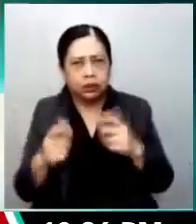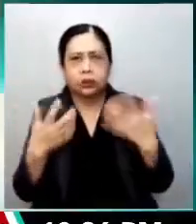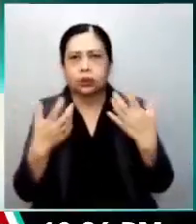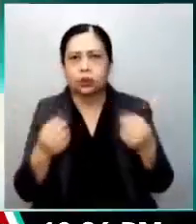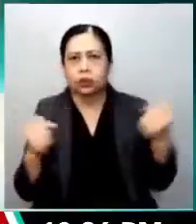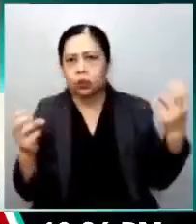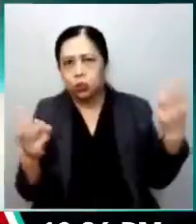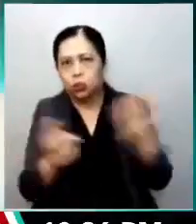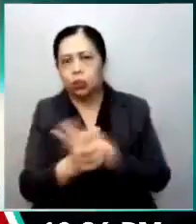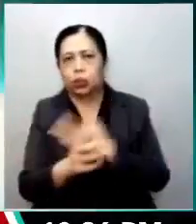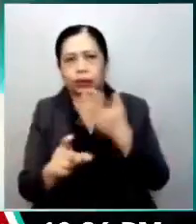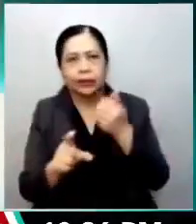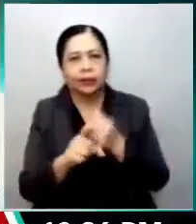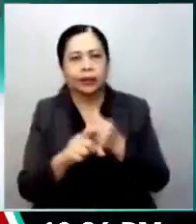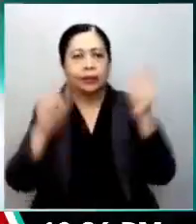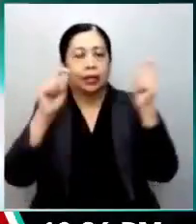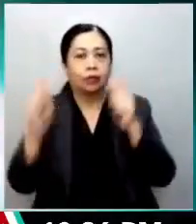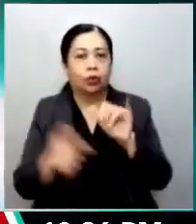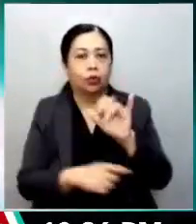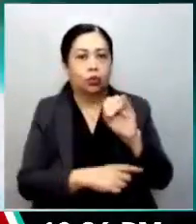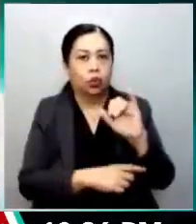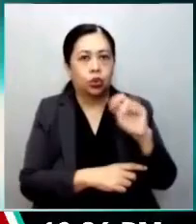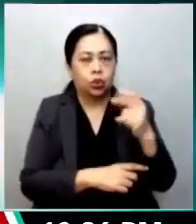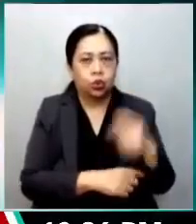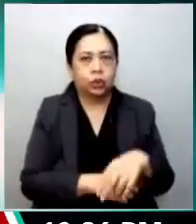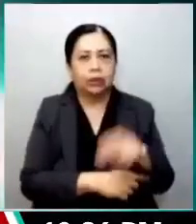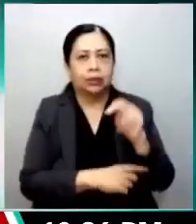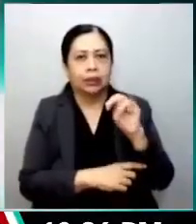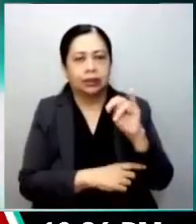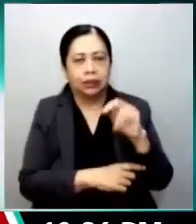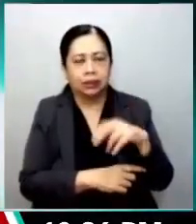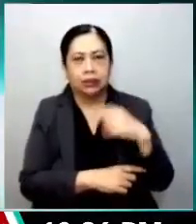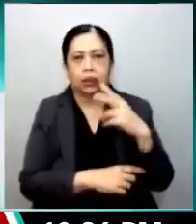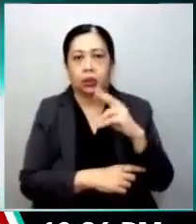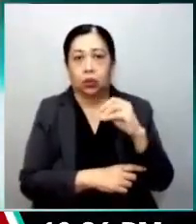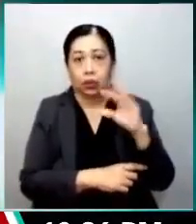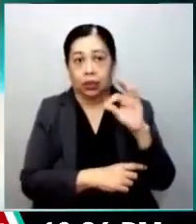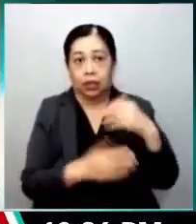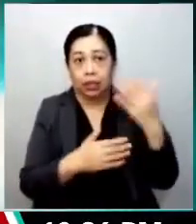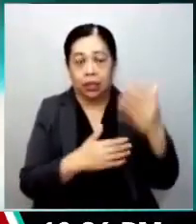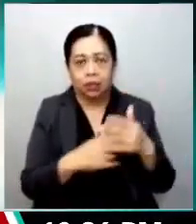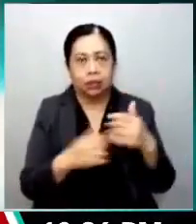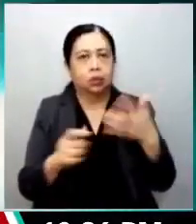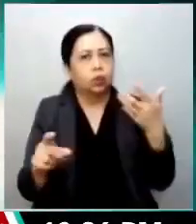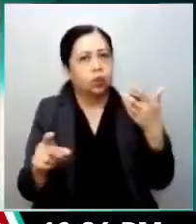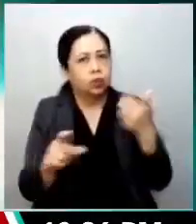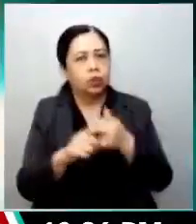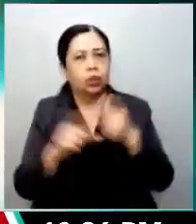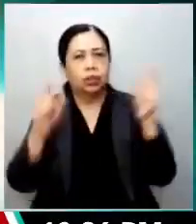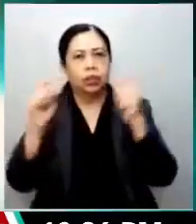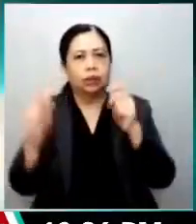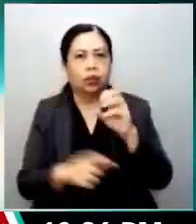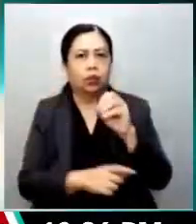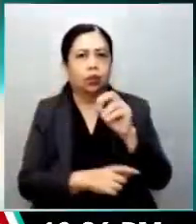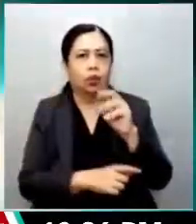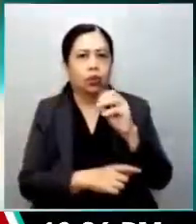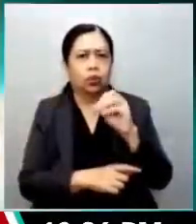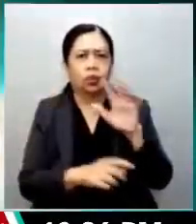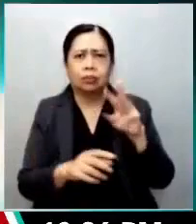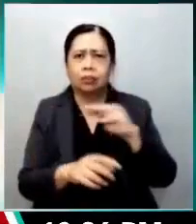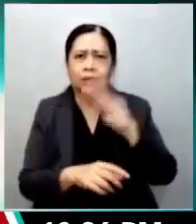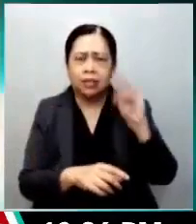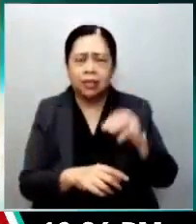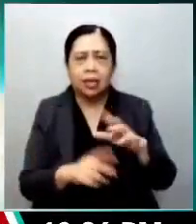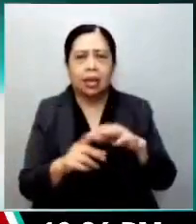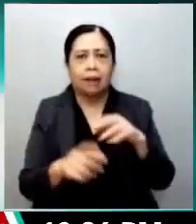Super Typhoon Yoyong at Bagyong Winnie. 2009 naman, nang manalasa ang Bagyong Ondoy sa Metro Manila at Bagyong Pepeng sa